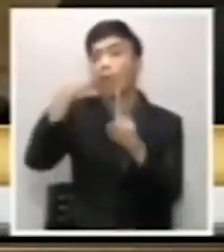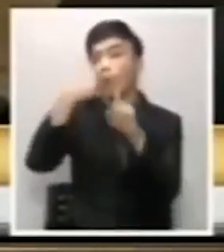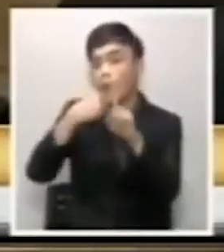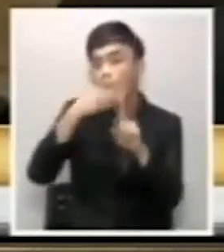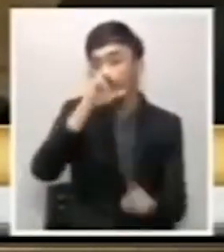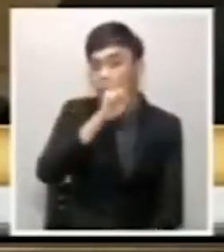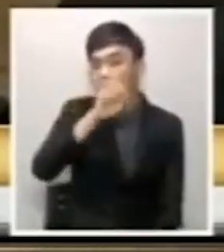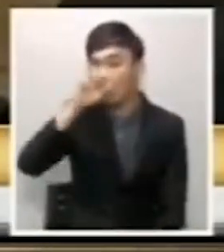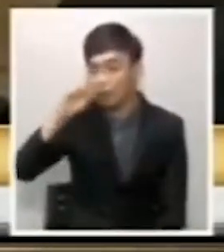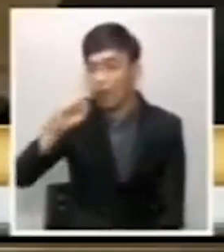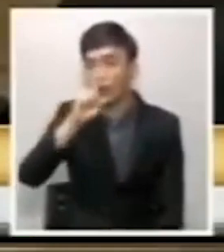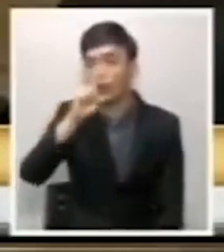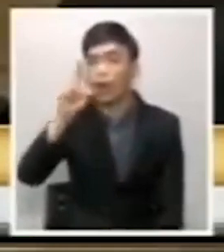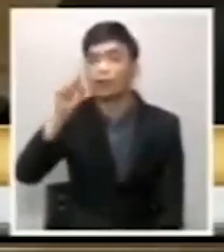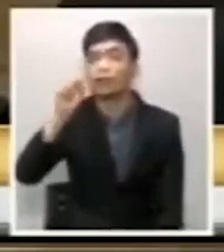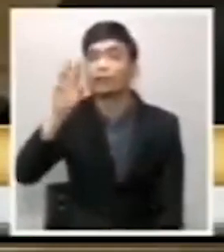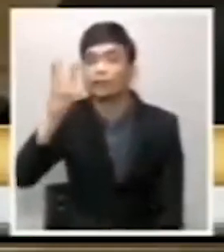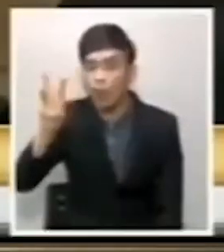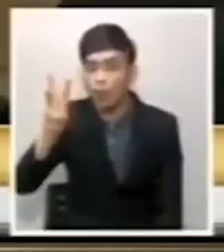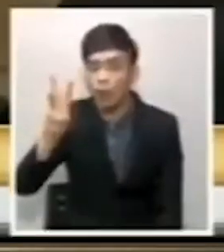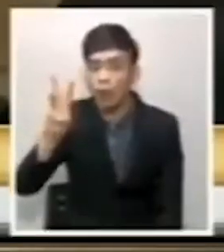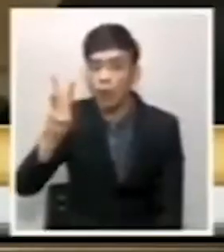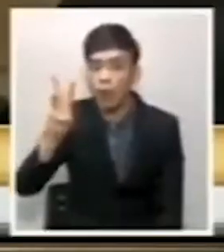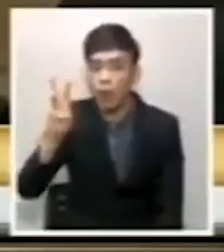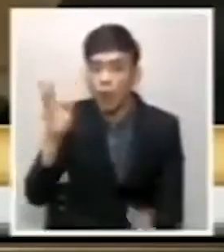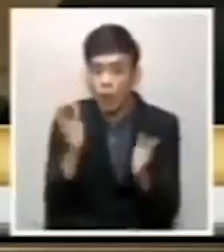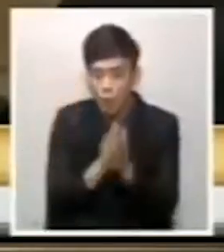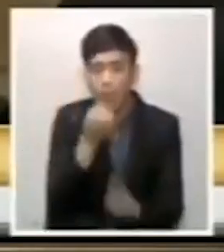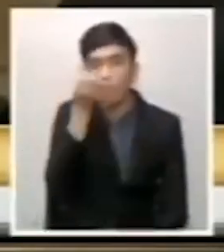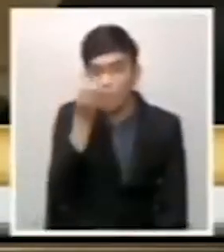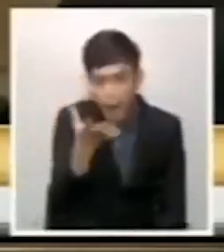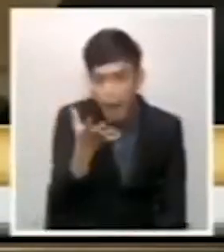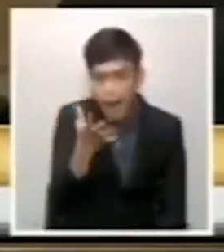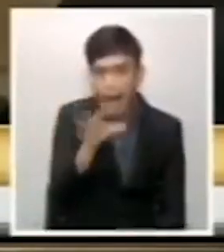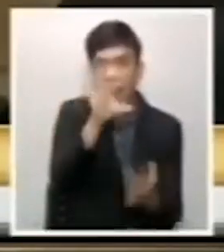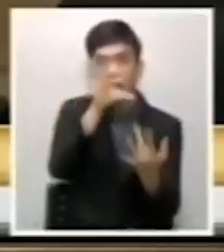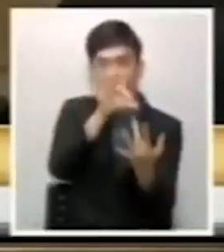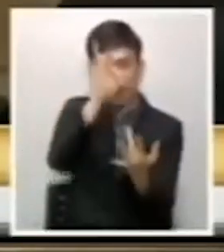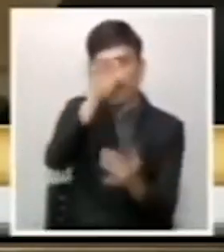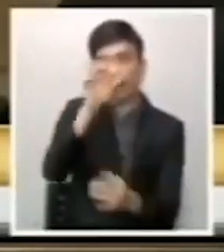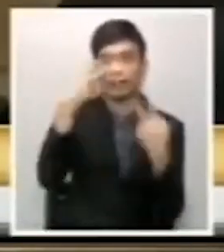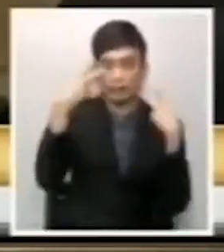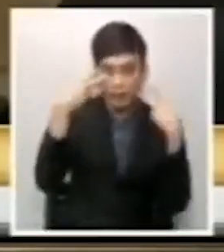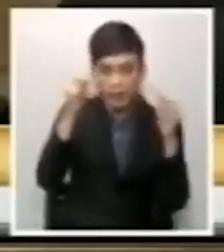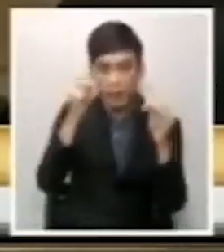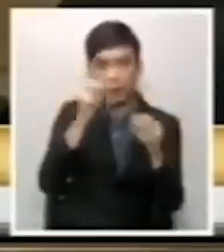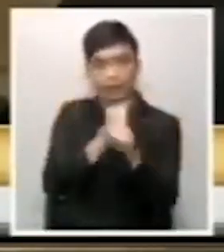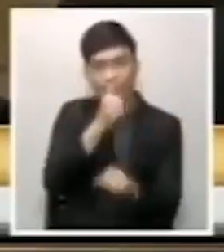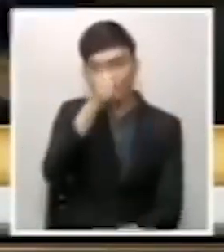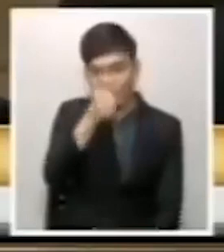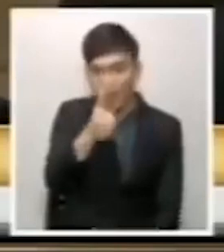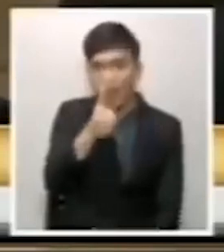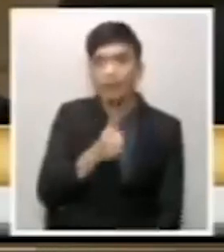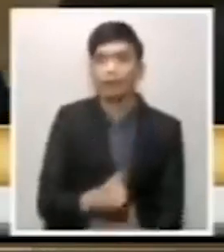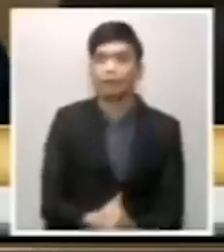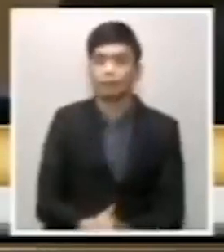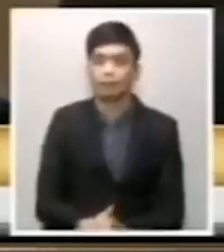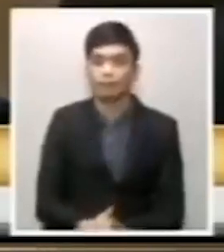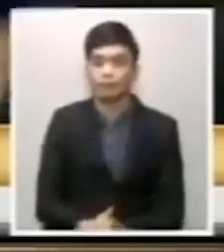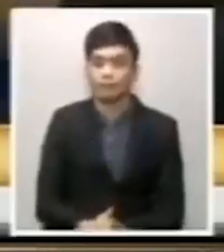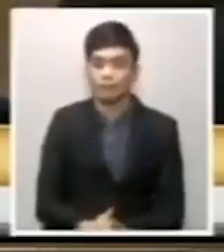ส126คนมากเพียงพอที่จะเข้าไปเลือกนายกรัฐมนตรีได้ใน